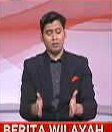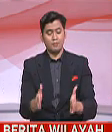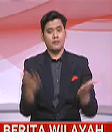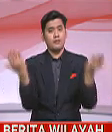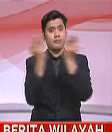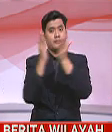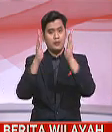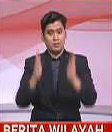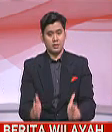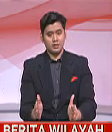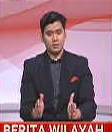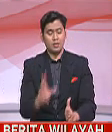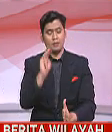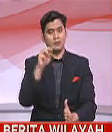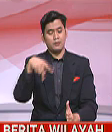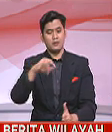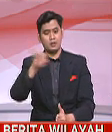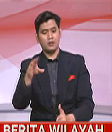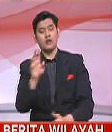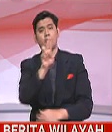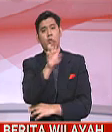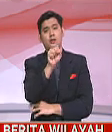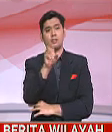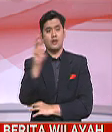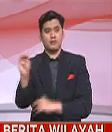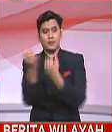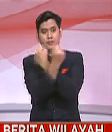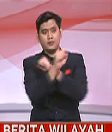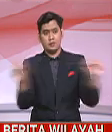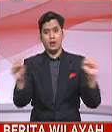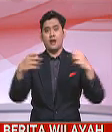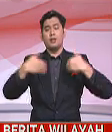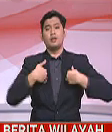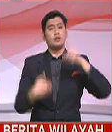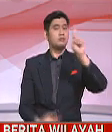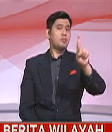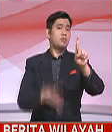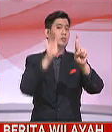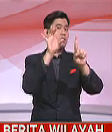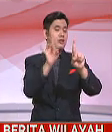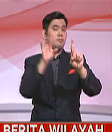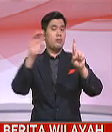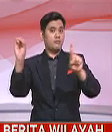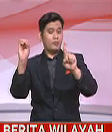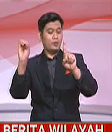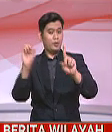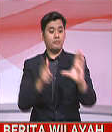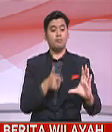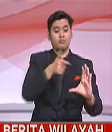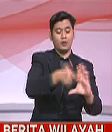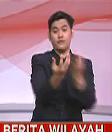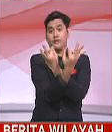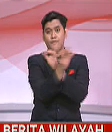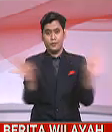Utama MPDGLU, Universiti Sains Malaysia USM menyediakan kira-kira 180 liter petrol percuma kepada